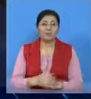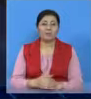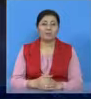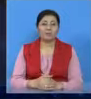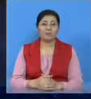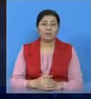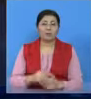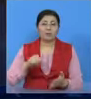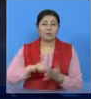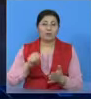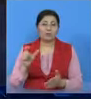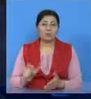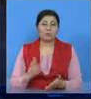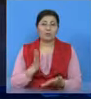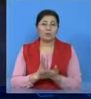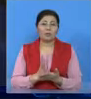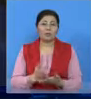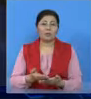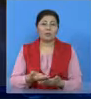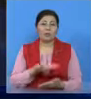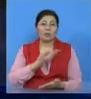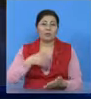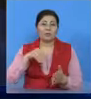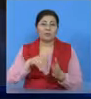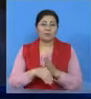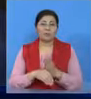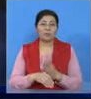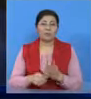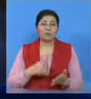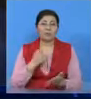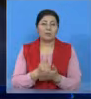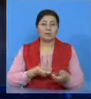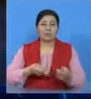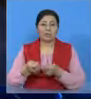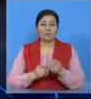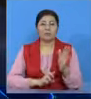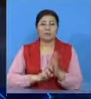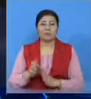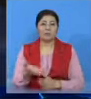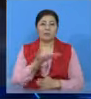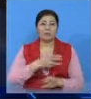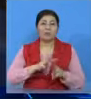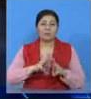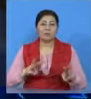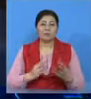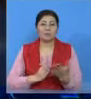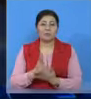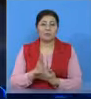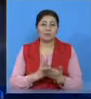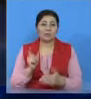бар. Бұған бізге кіретін президент әкімшілігінен бастап барлық министрліктердің